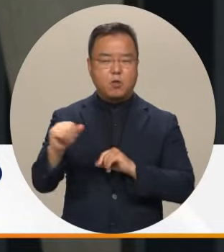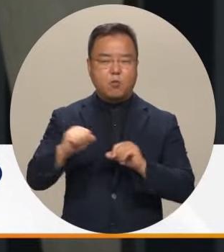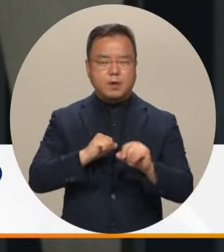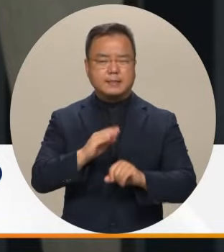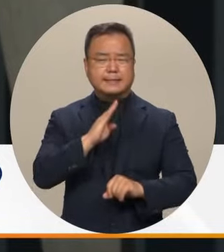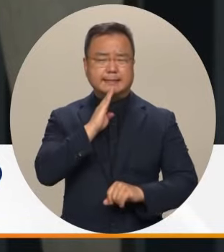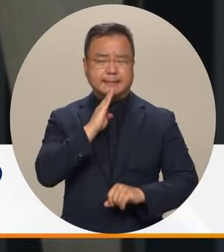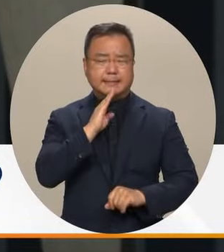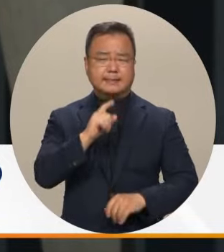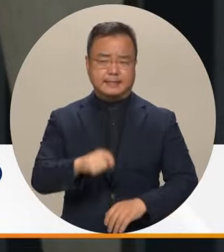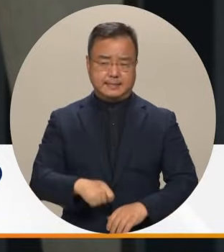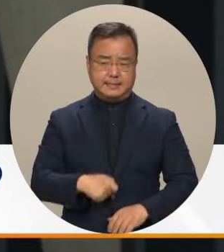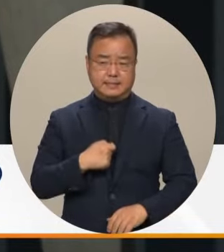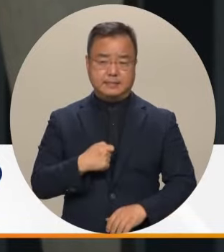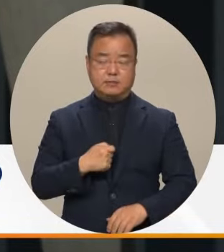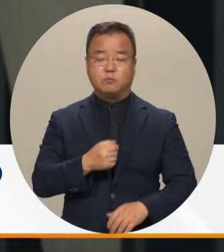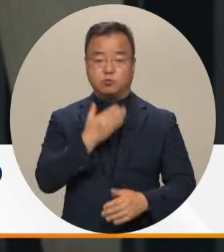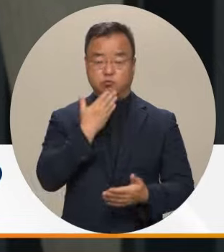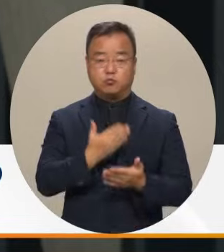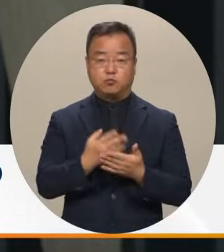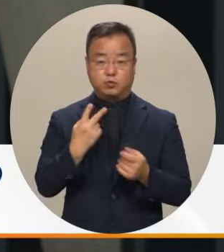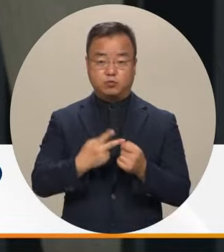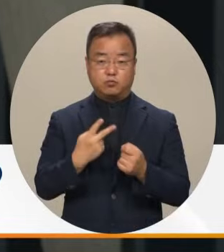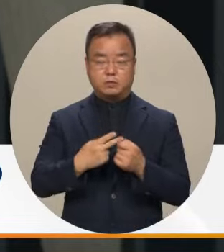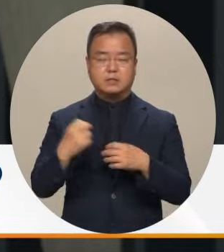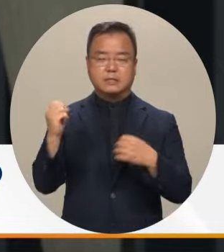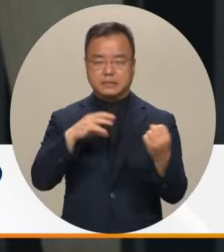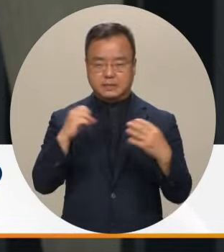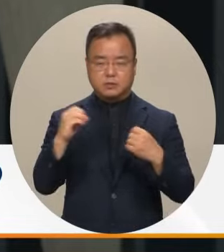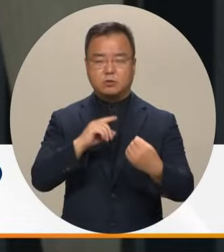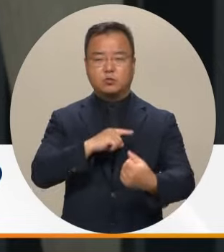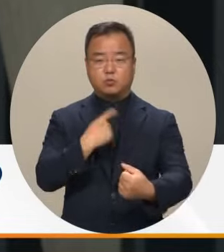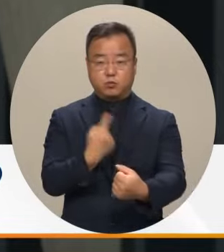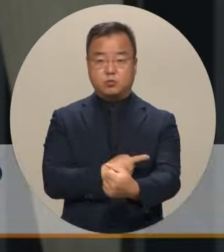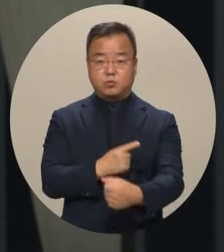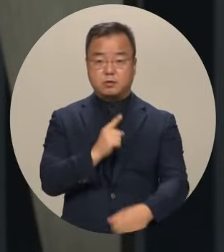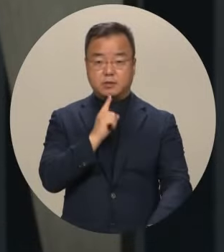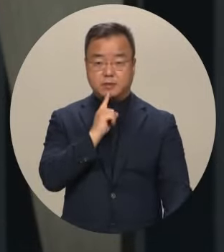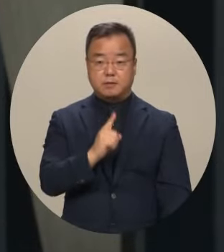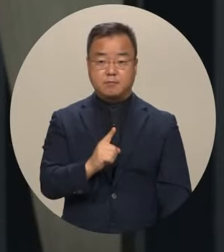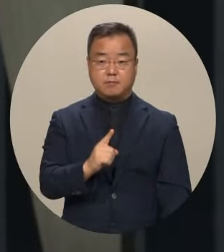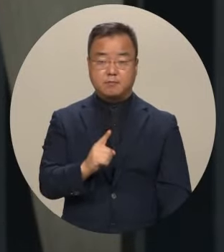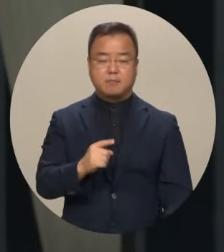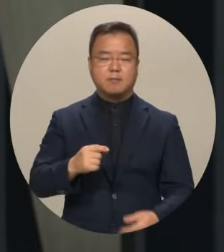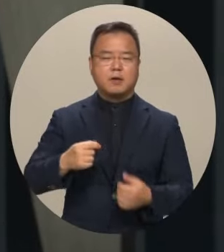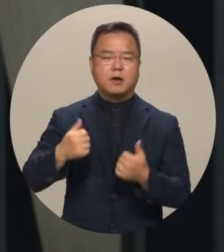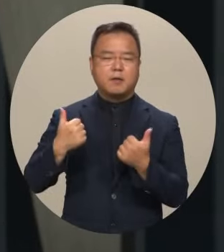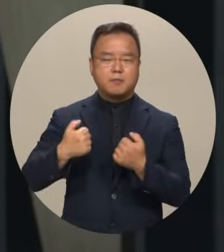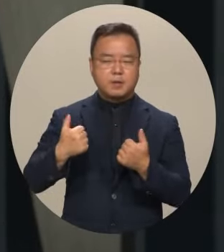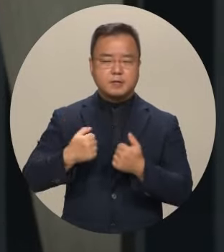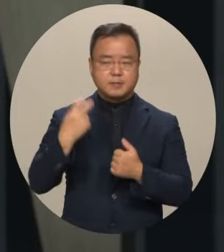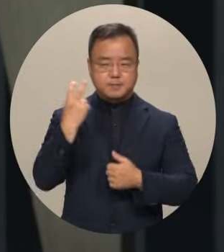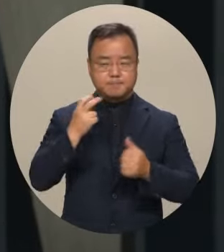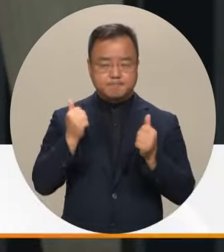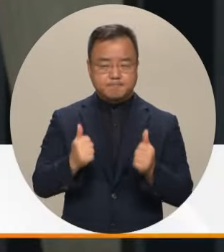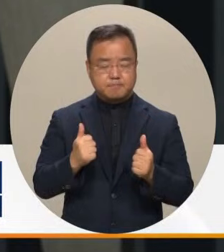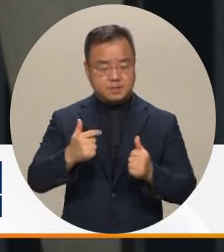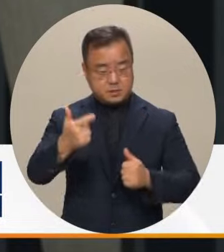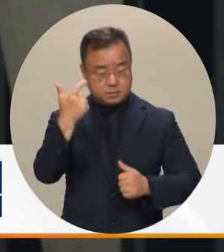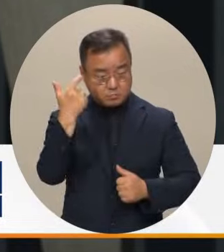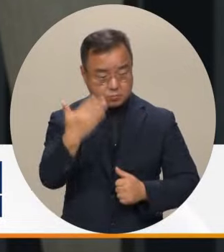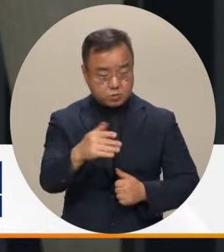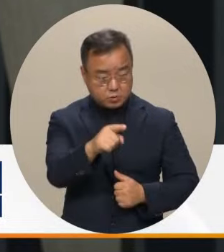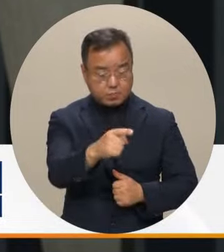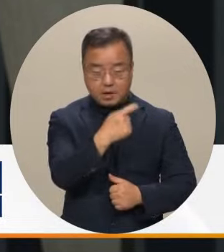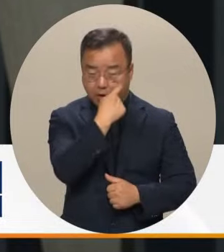진실성 그다음에 우리 학생들의 의사 소통 능력이라고 할 수 있습니다 그래서 면접관이 질문을 통해서 확인하고자 했던